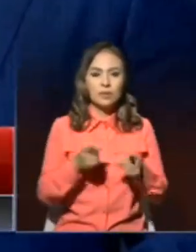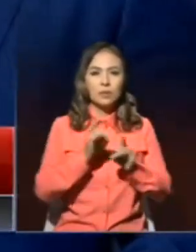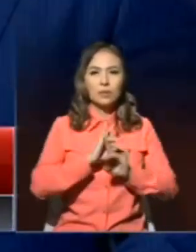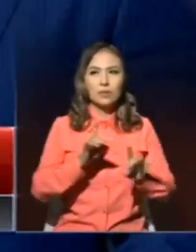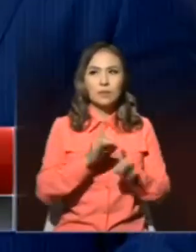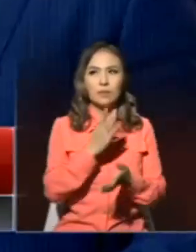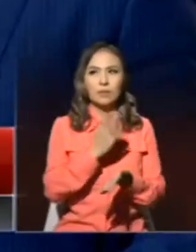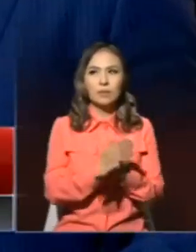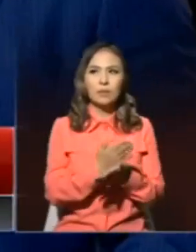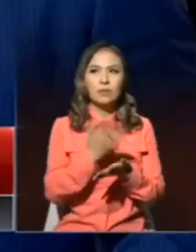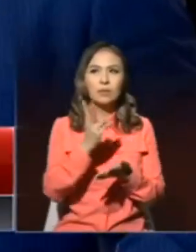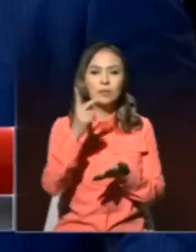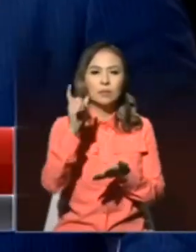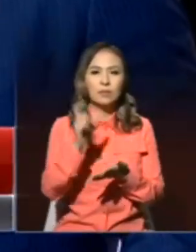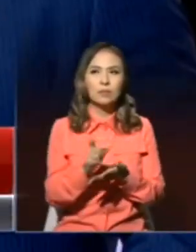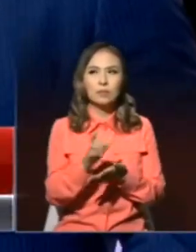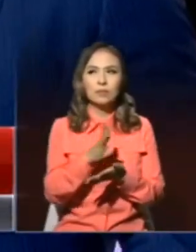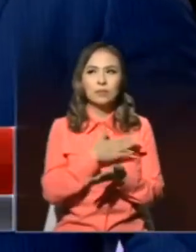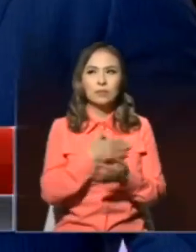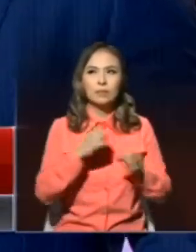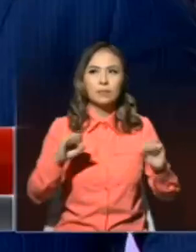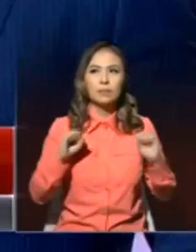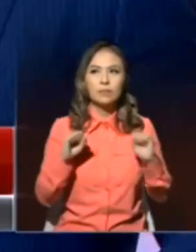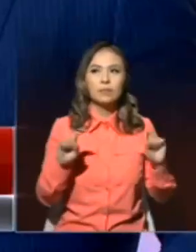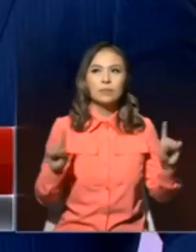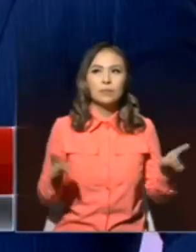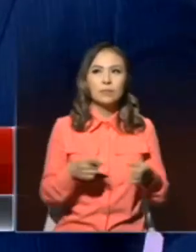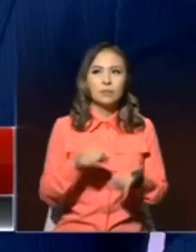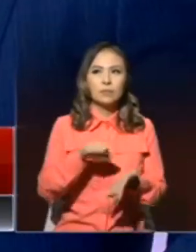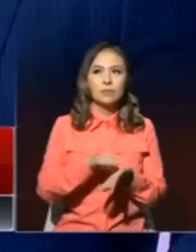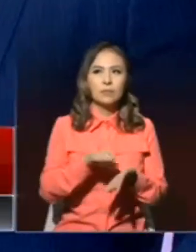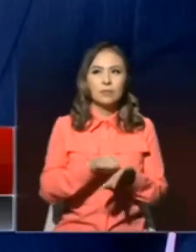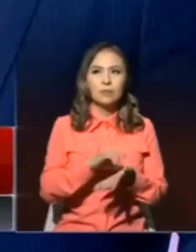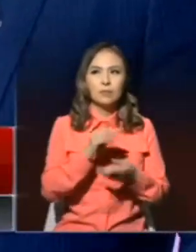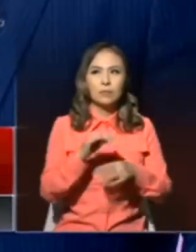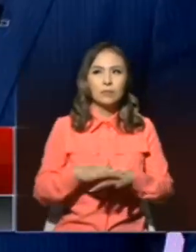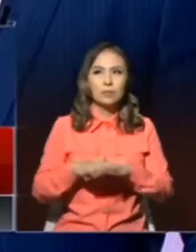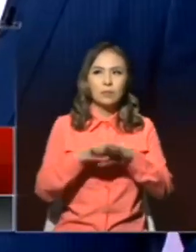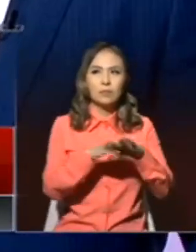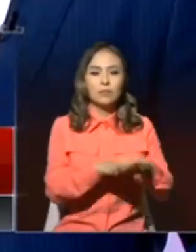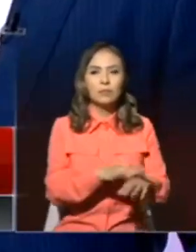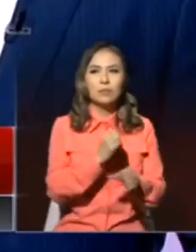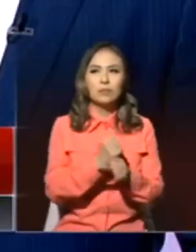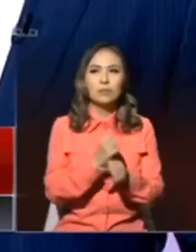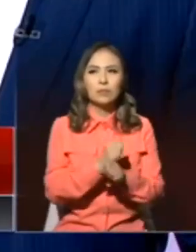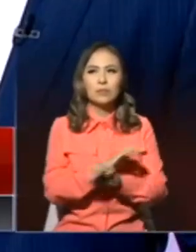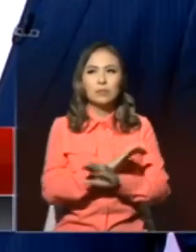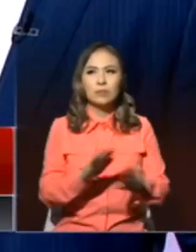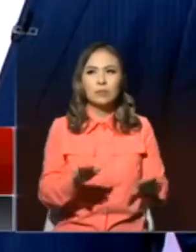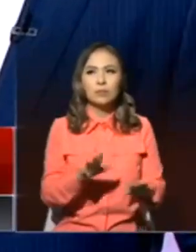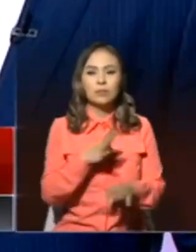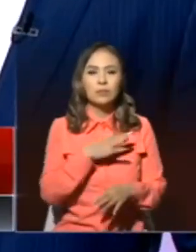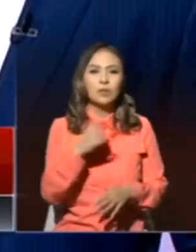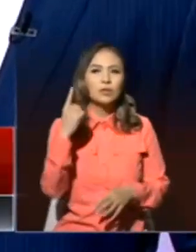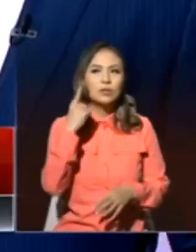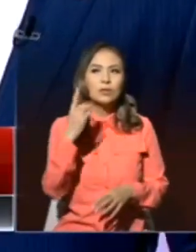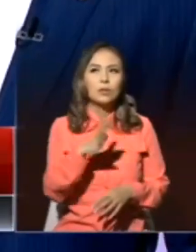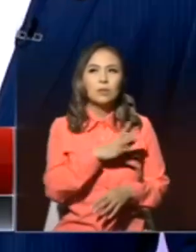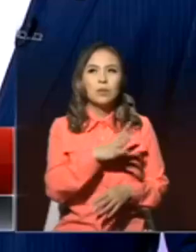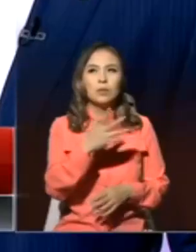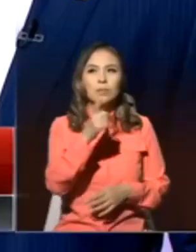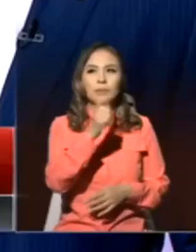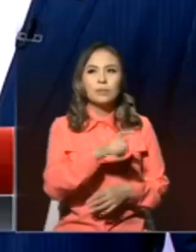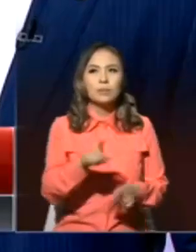ғой. Білейік осыларды. Осы біздің спортты дамытып жүрген азаматтар. Мен сізге спортқа қанша ақша аударғанымызды айтайын. Жоқ. Айттыңыз ғой. Айттыңыз. Айттым, мен естідім. Қанша ақша аударды? Спортты